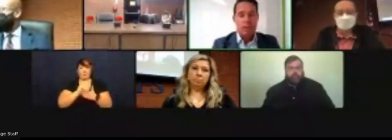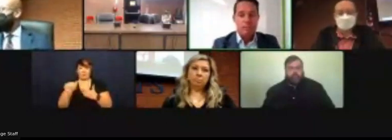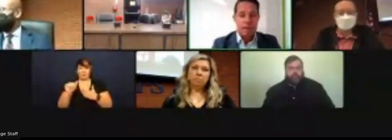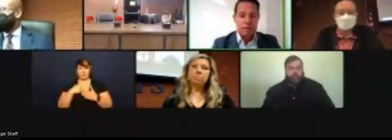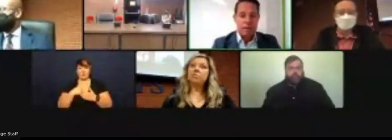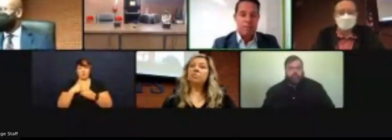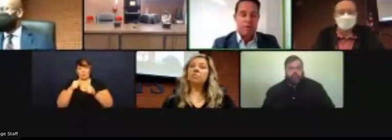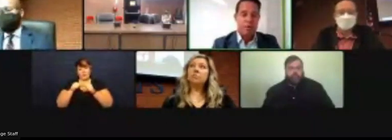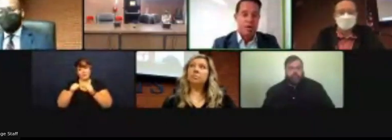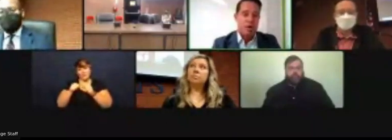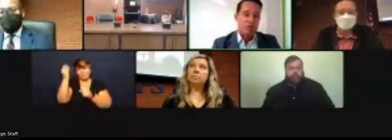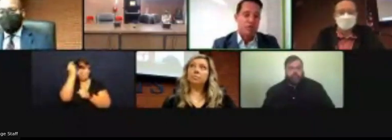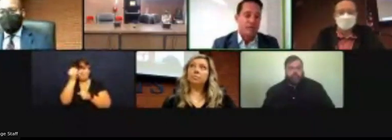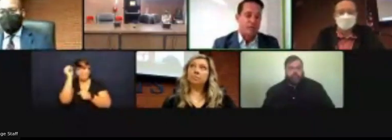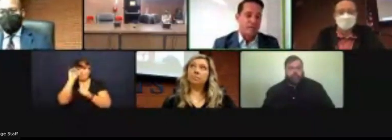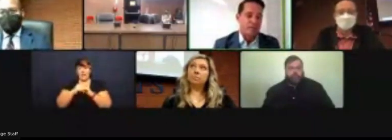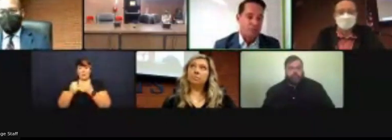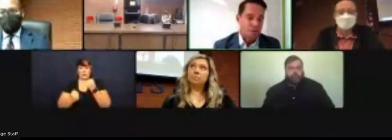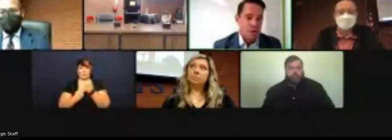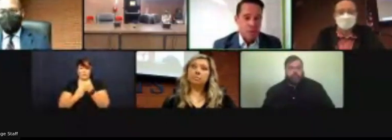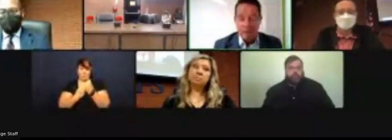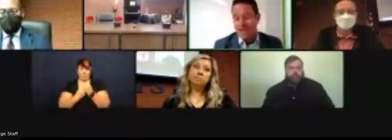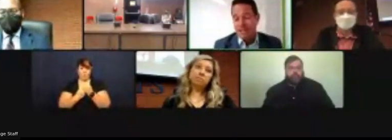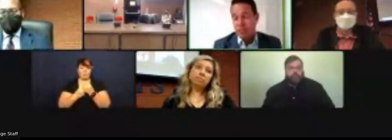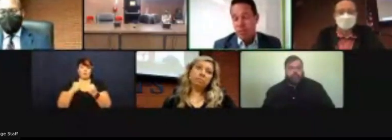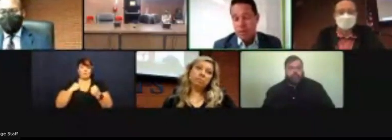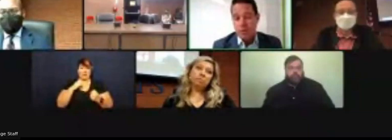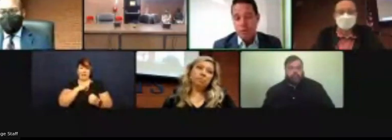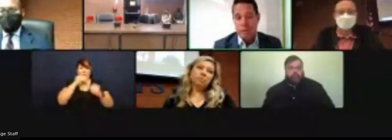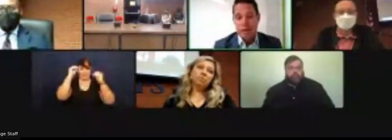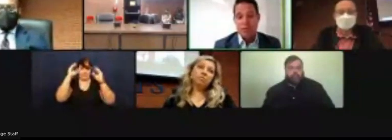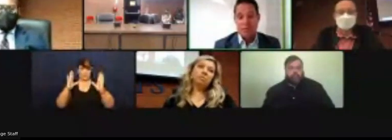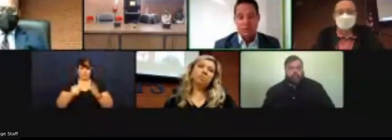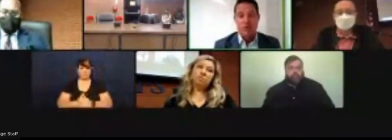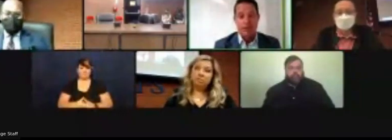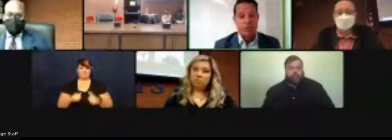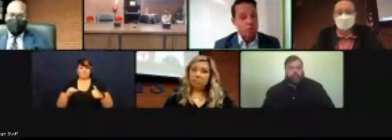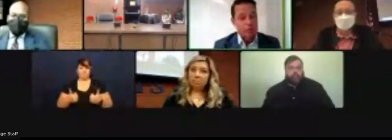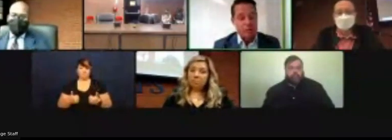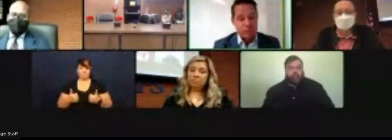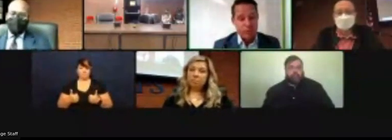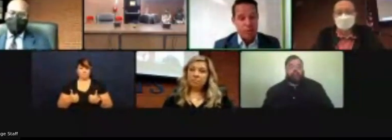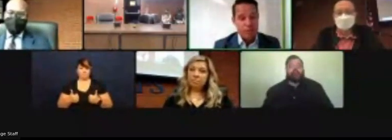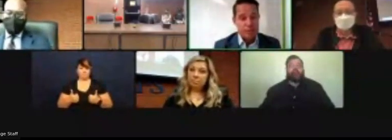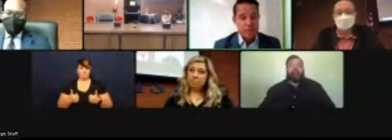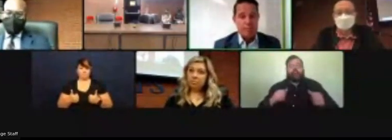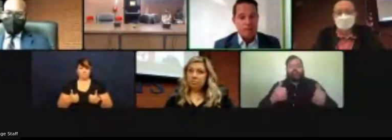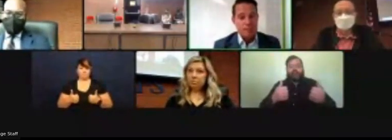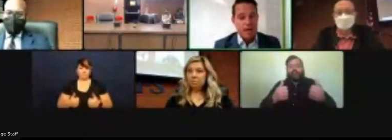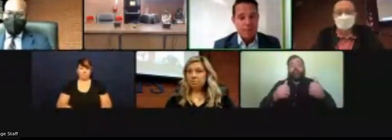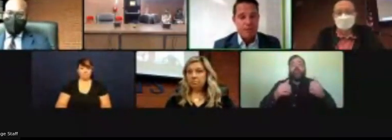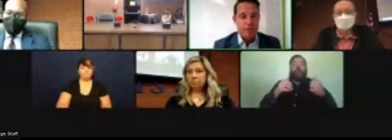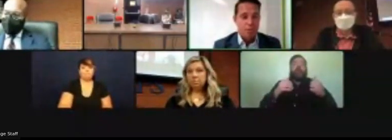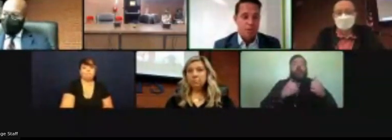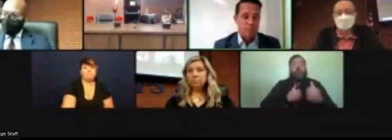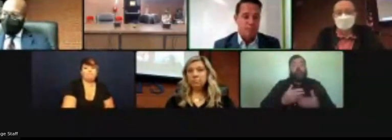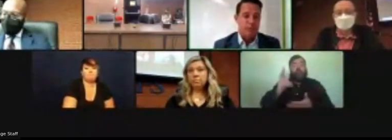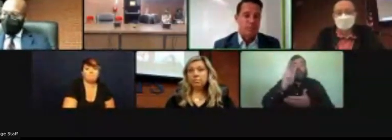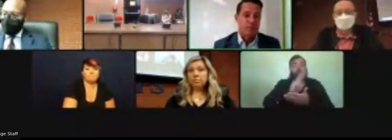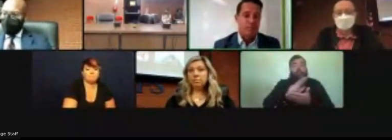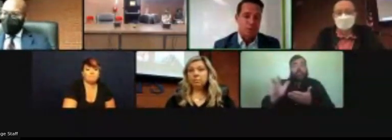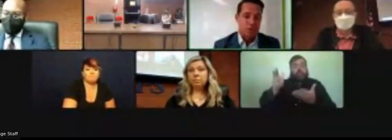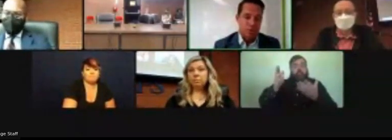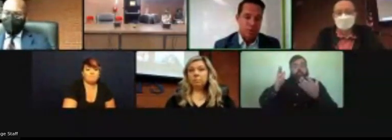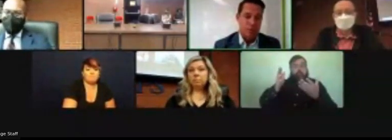watakuwa wametengewa dola 250 kwa ajili ya kununua vifaa hivi vya